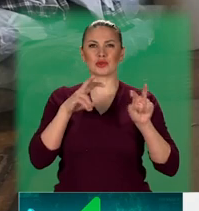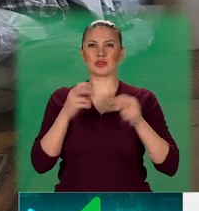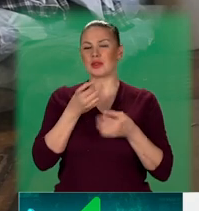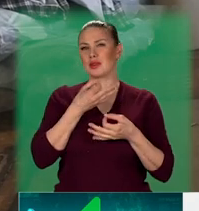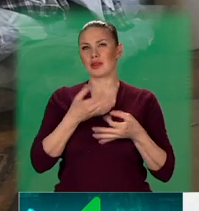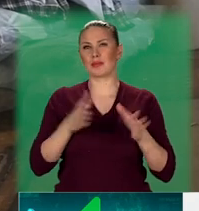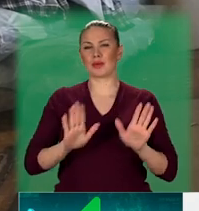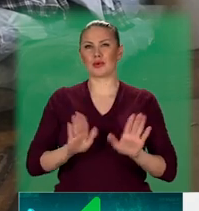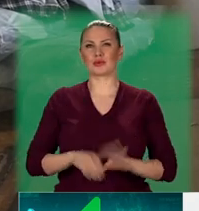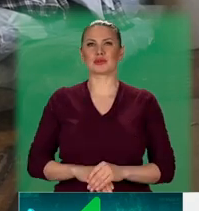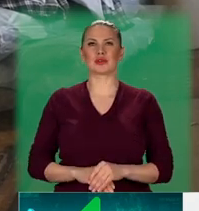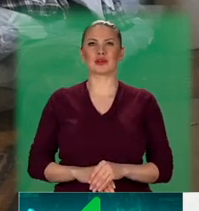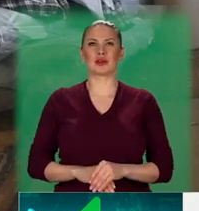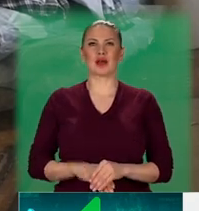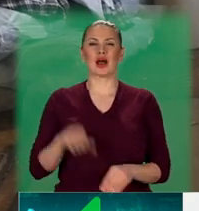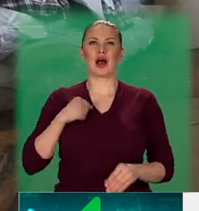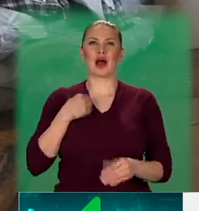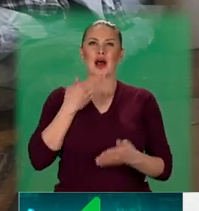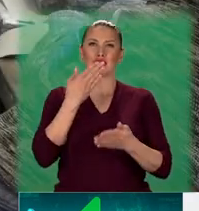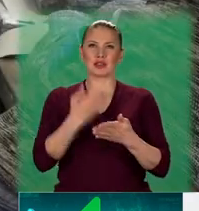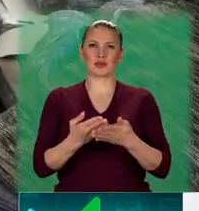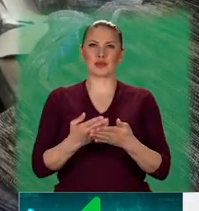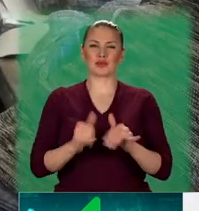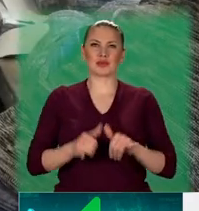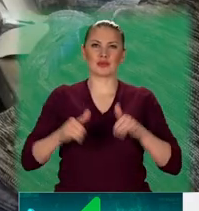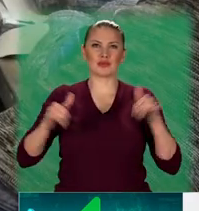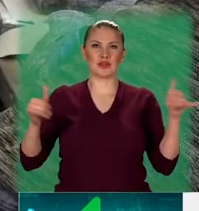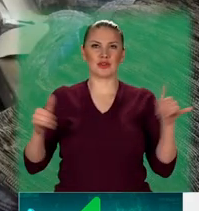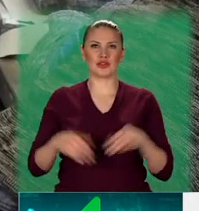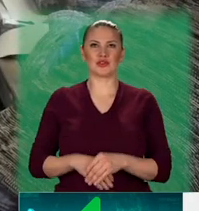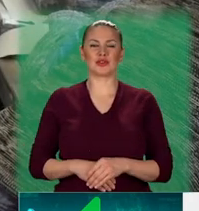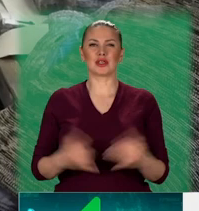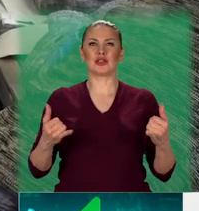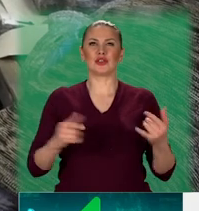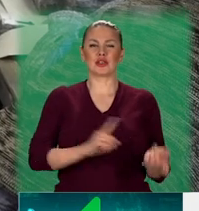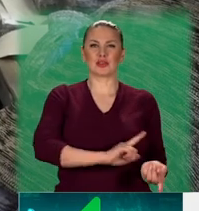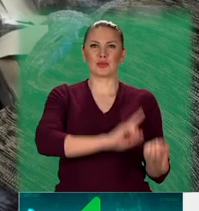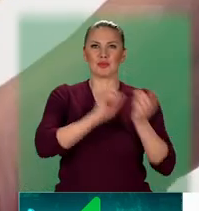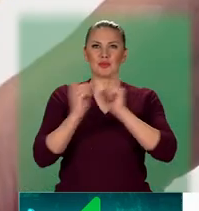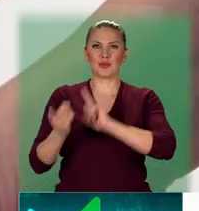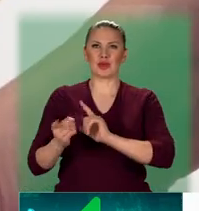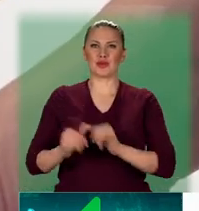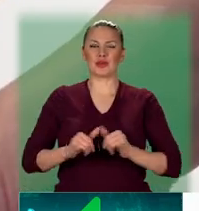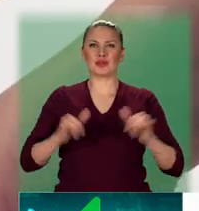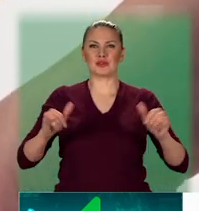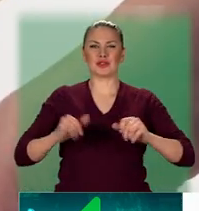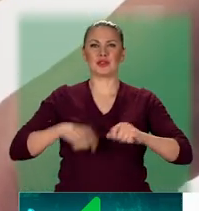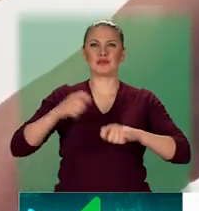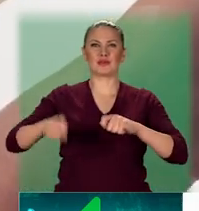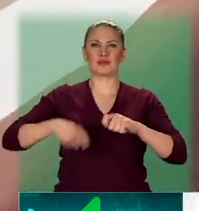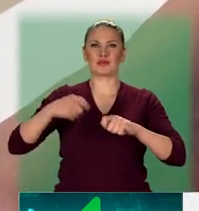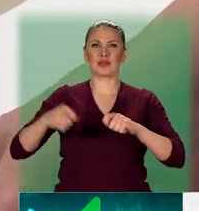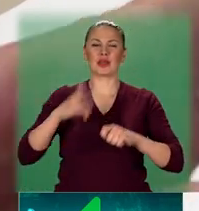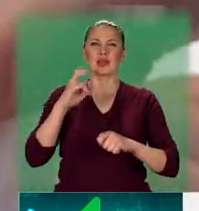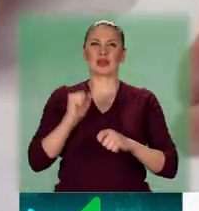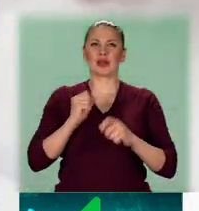этот товар растет в геометрической прогрессии. Поэтому сахалинская швейная фабрика решила разработать собственную модель многоразовой повязки. Пока здесь отшивают